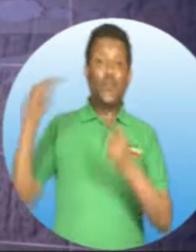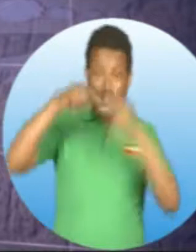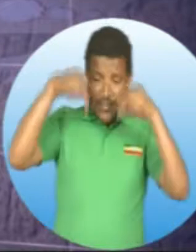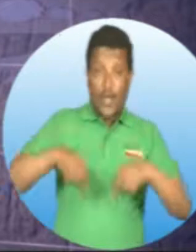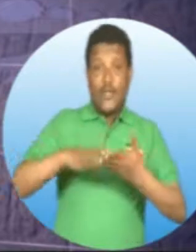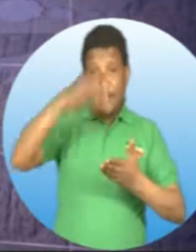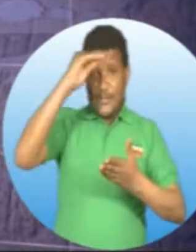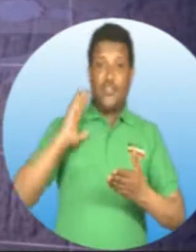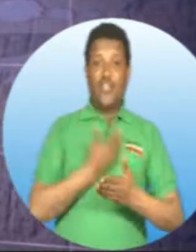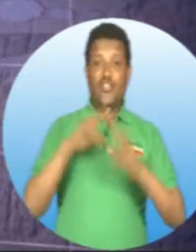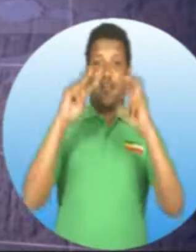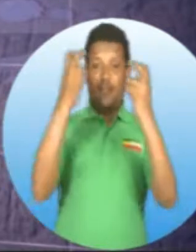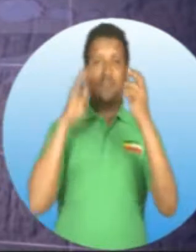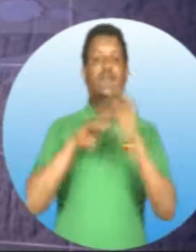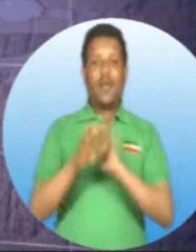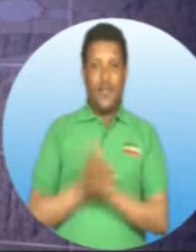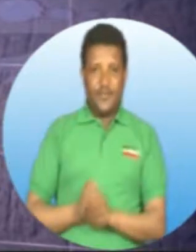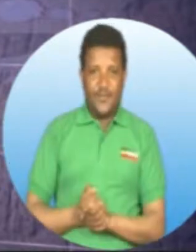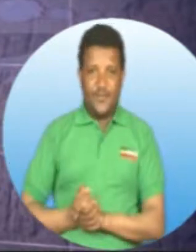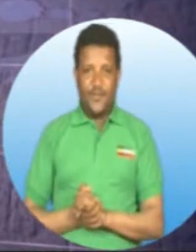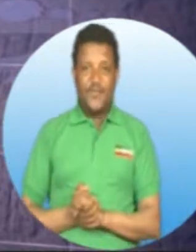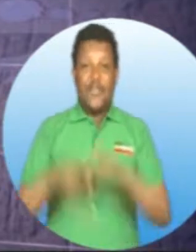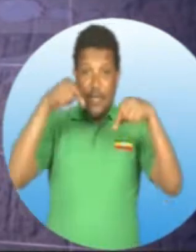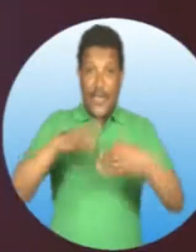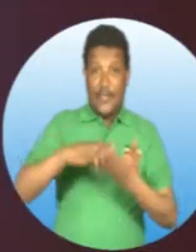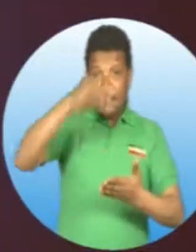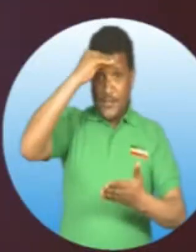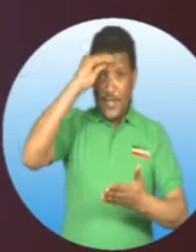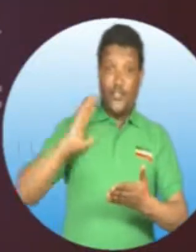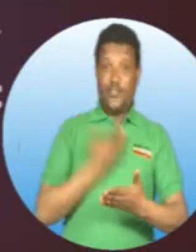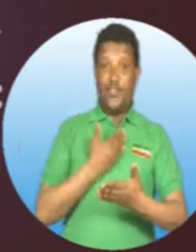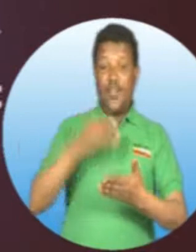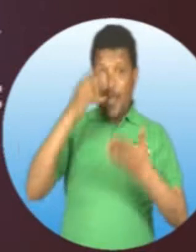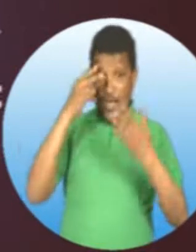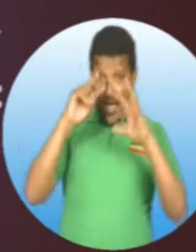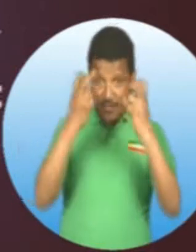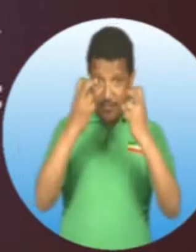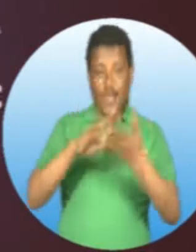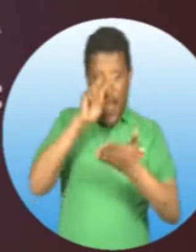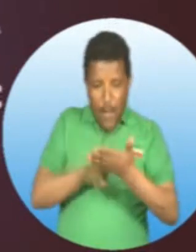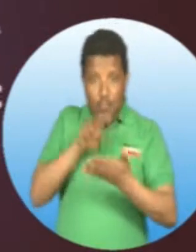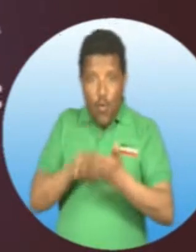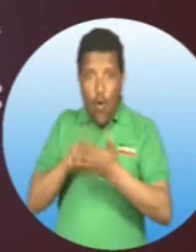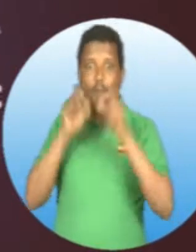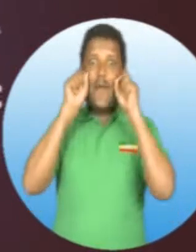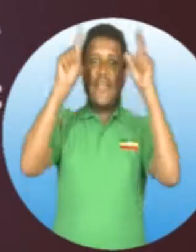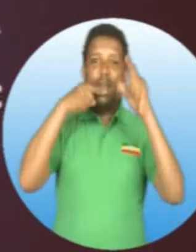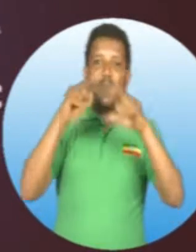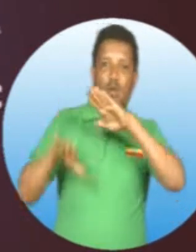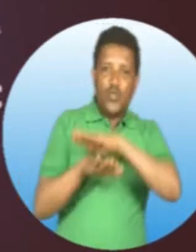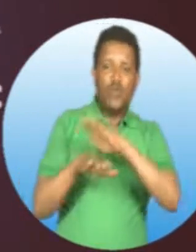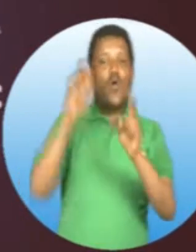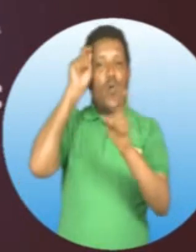በመቀጠል ወደ ዛሬው የትምህርታችን ርዕስ እንሸጋገራለን። የዛሬው የትምህርታችን ርዕስ አንብቦ